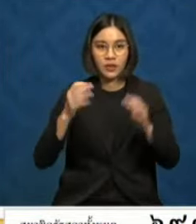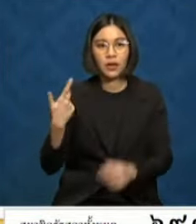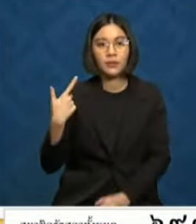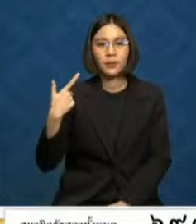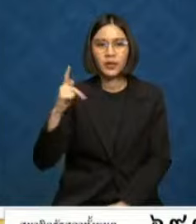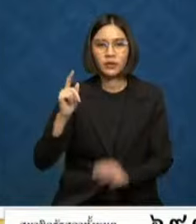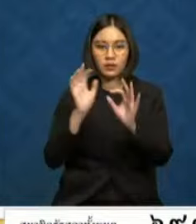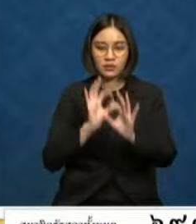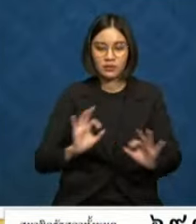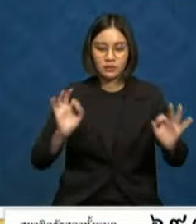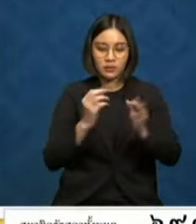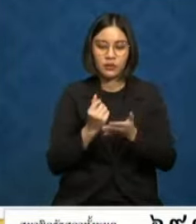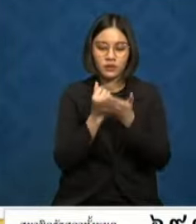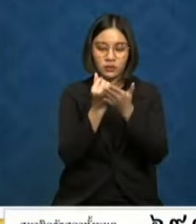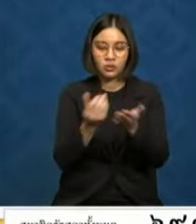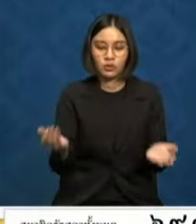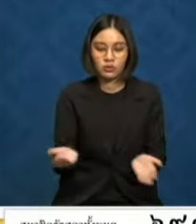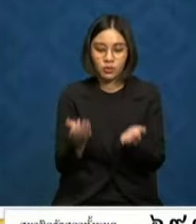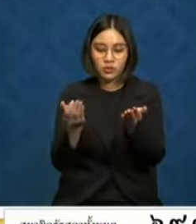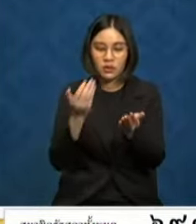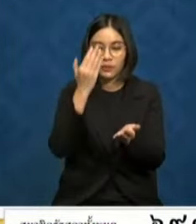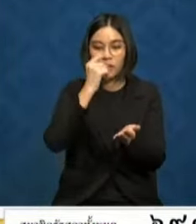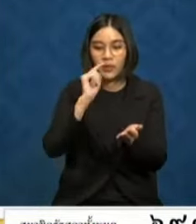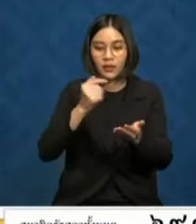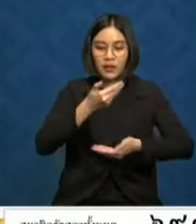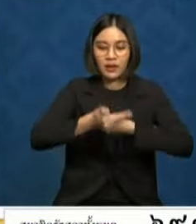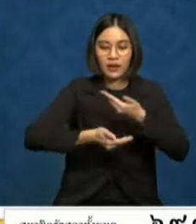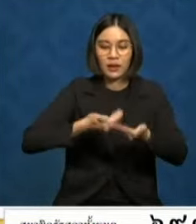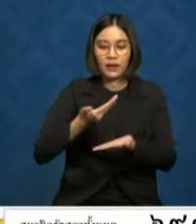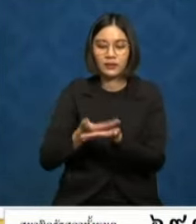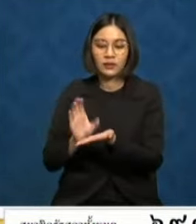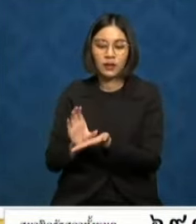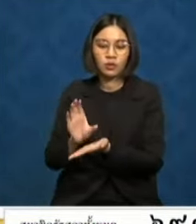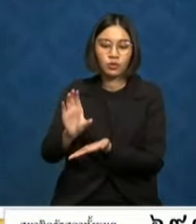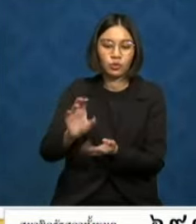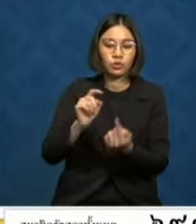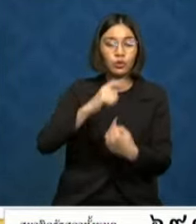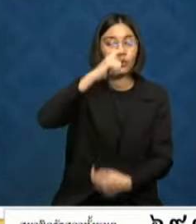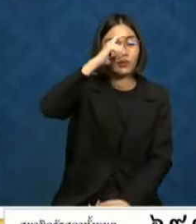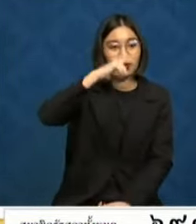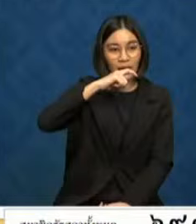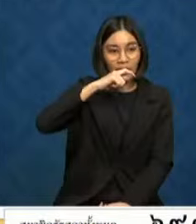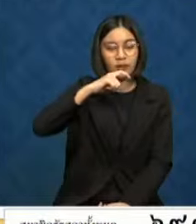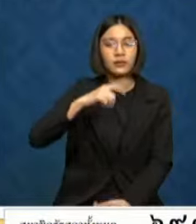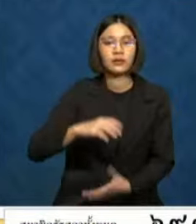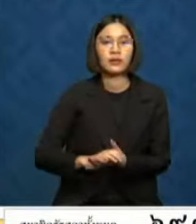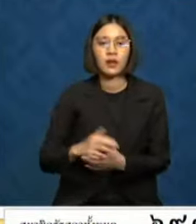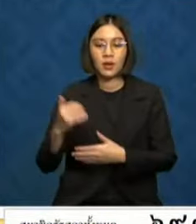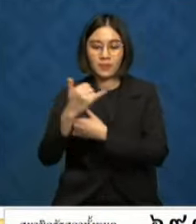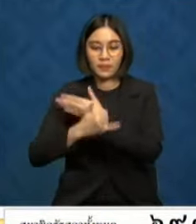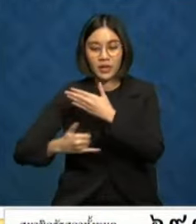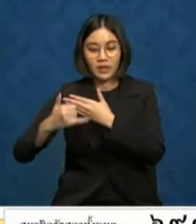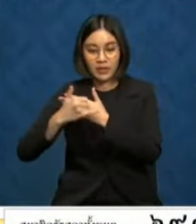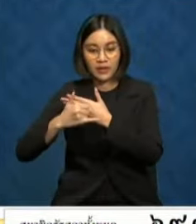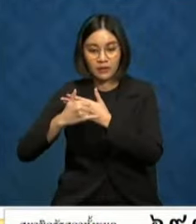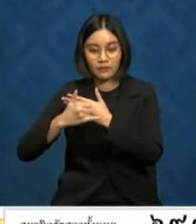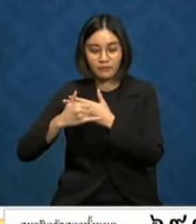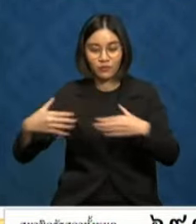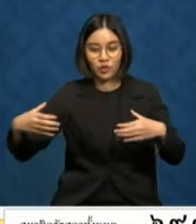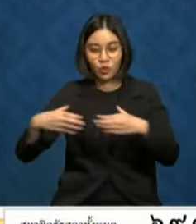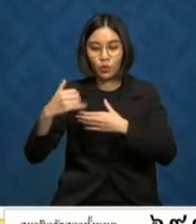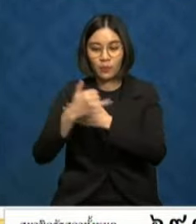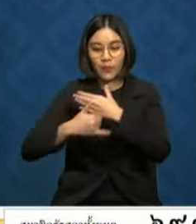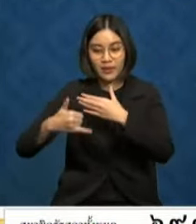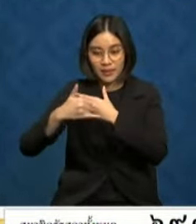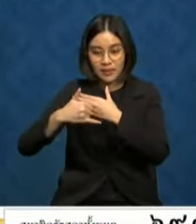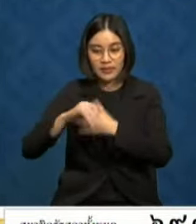โยชน์อย่างยิ่งในการส่งเสริมให้เกิดการค้าการลงทุนระหว่างประเทศไทยและประเทศและกลุ่มประเท